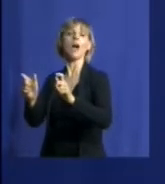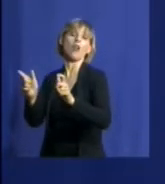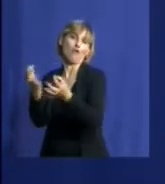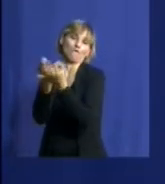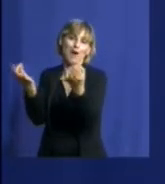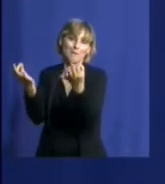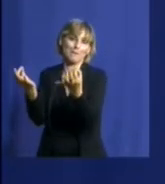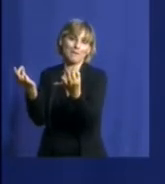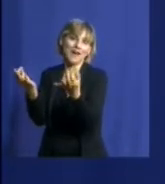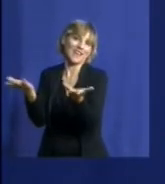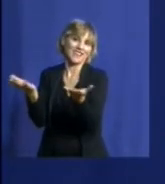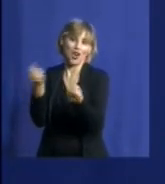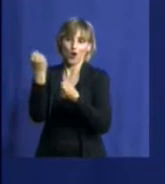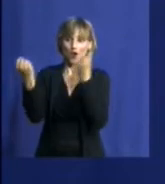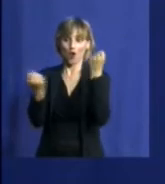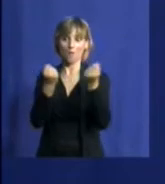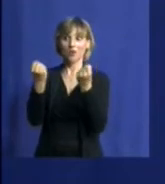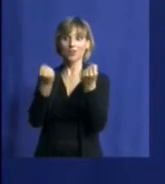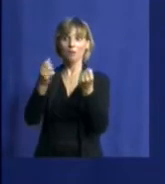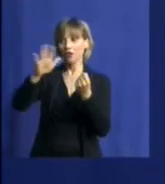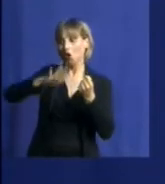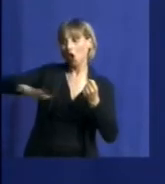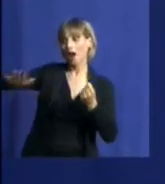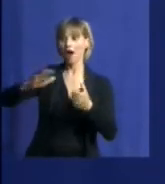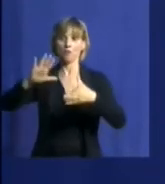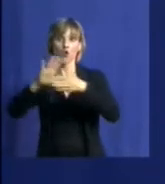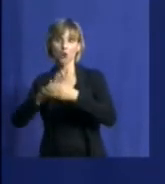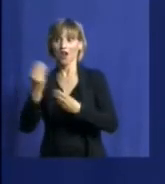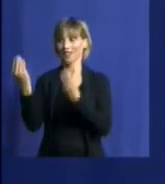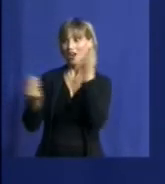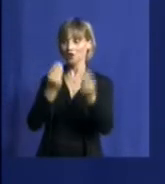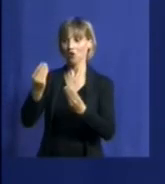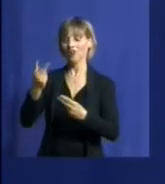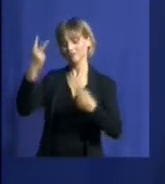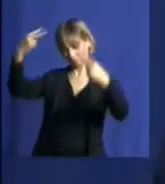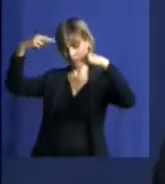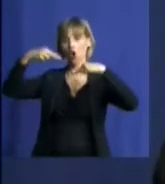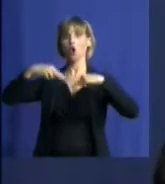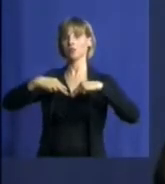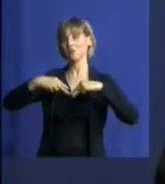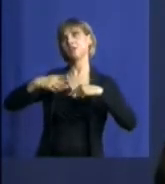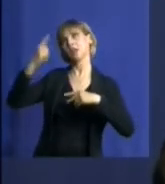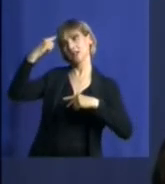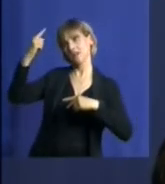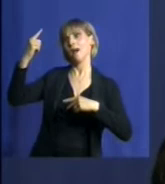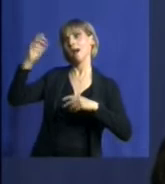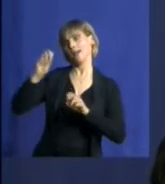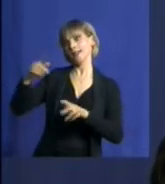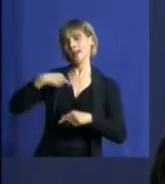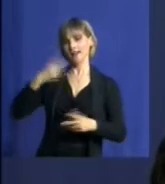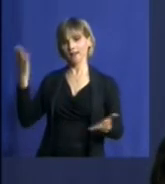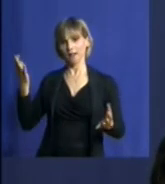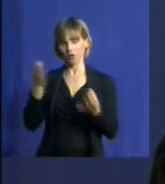di certi comportamenti assunti in campo, parliamo di consapevolezza proprio della persona consapevole dell'atleta, è un discorso